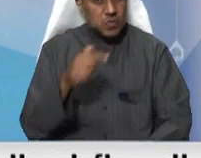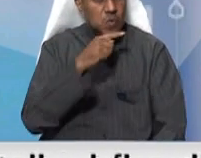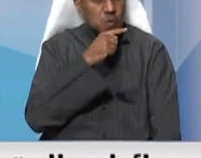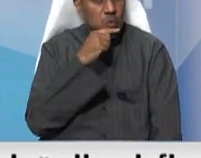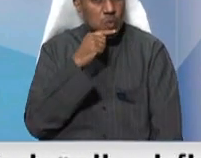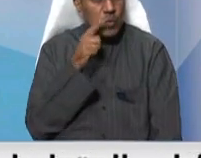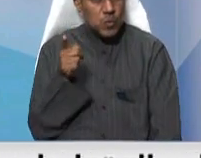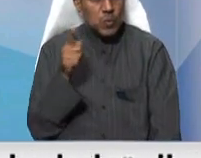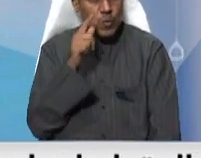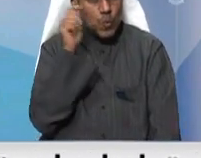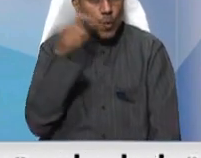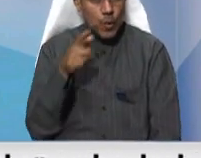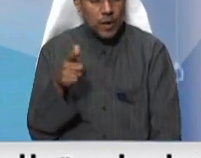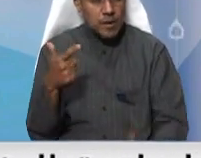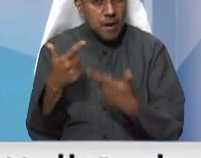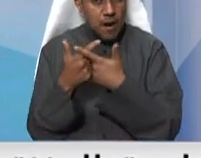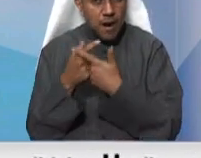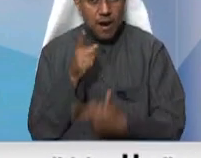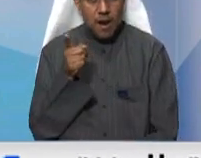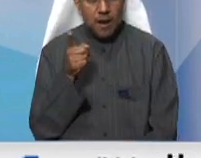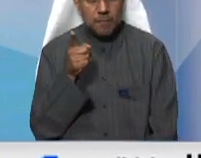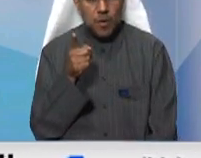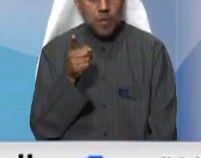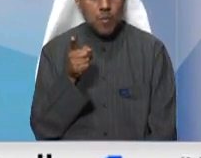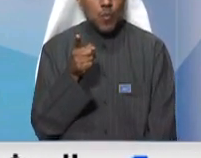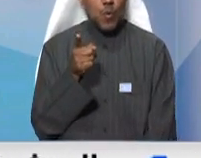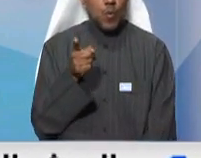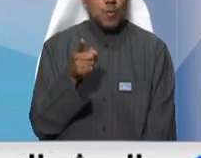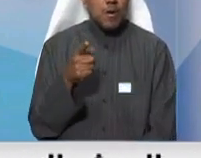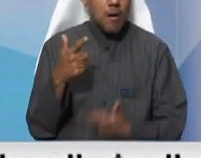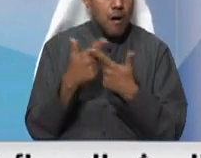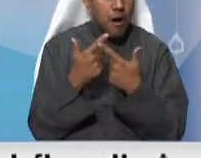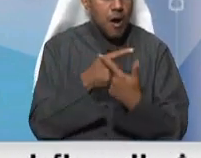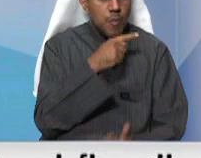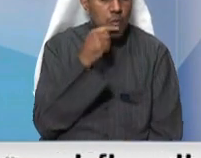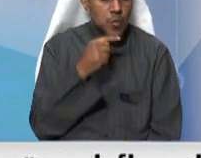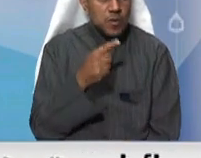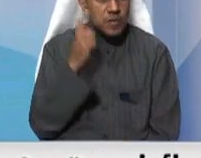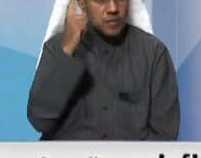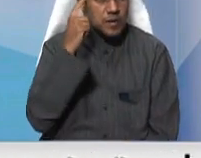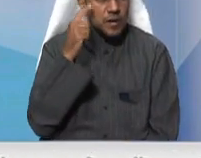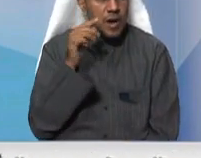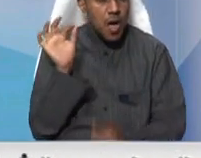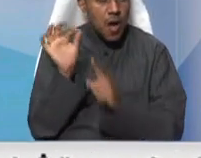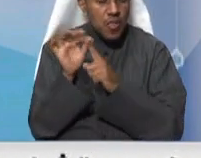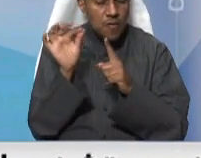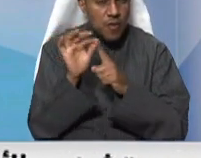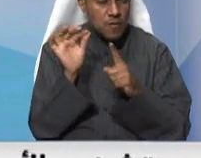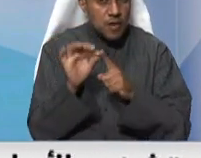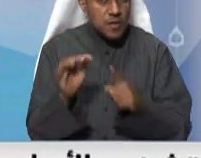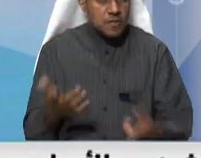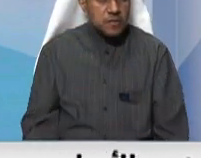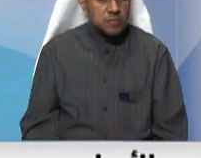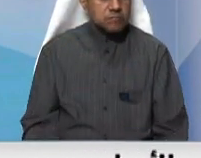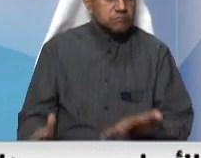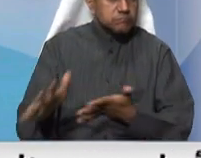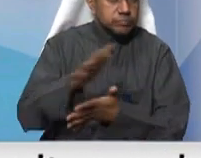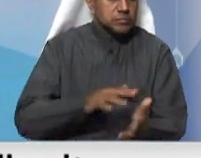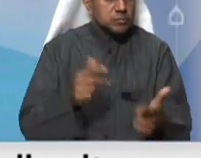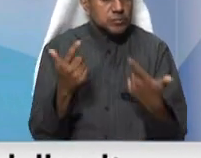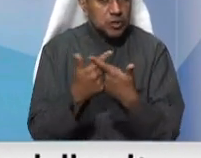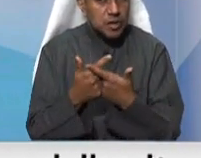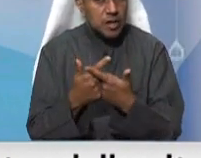خلف خطوط التماس، ومن هنا استهداف القوات الأوكرانية لسفينة حربية كما